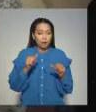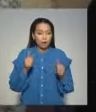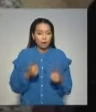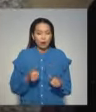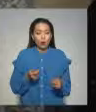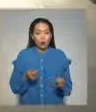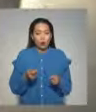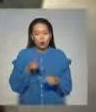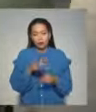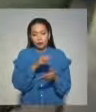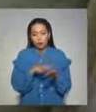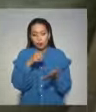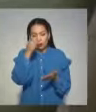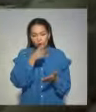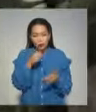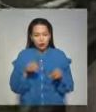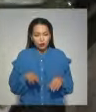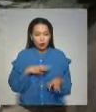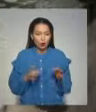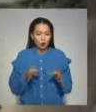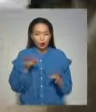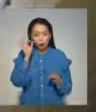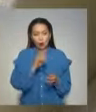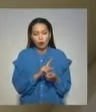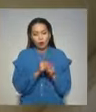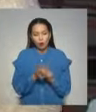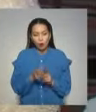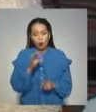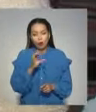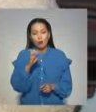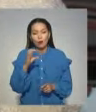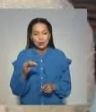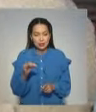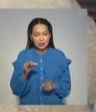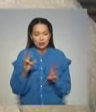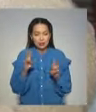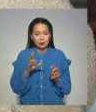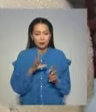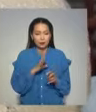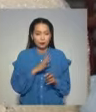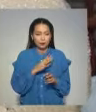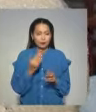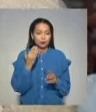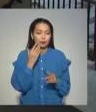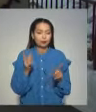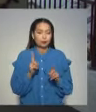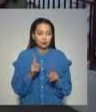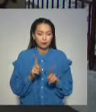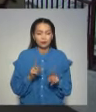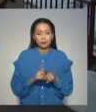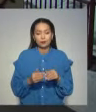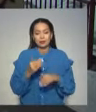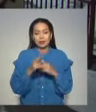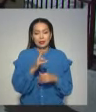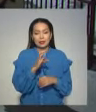В 2019 году приняли нормы о переходе на объединение собственников имущества. Предполагалось, что вместо КСК